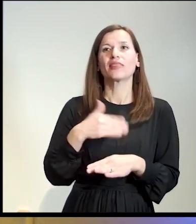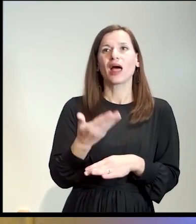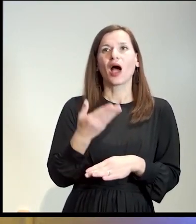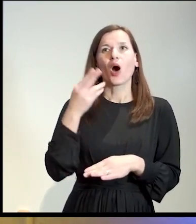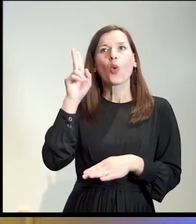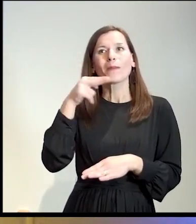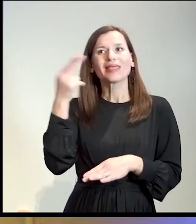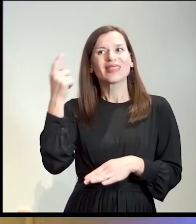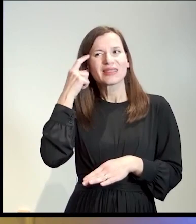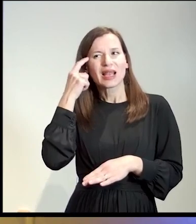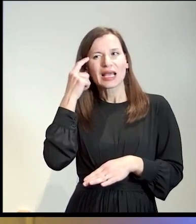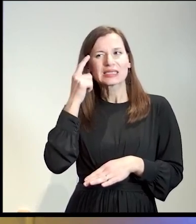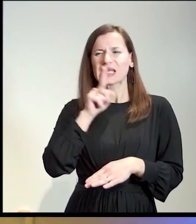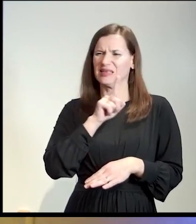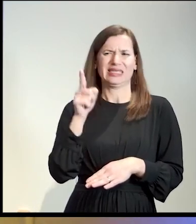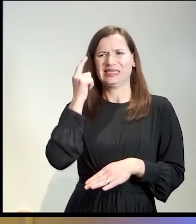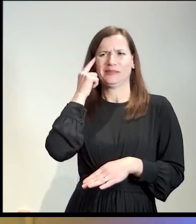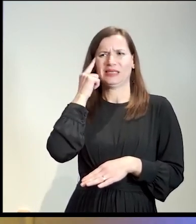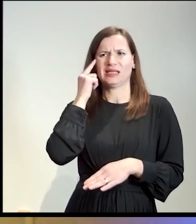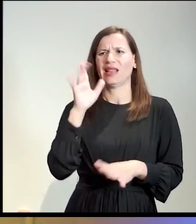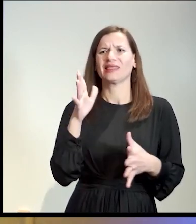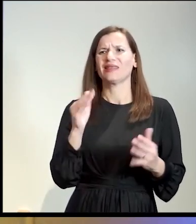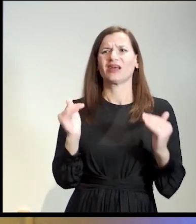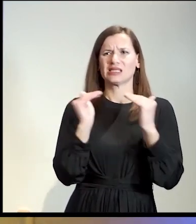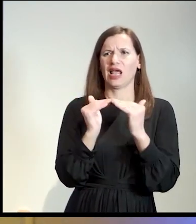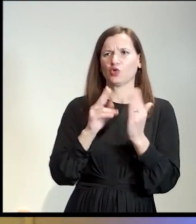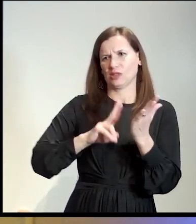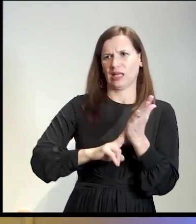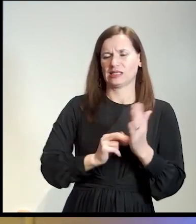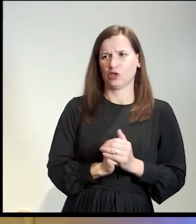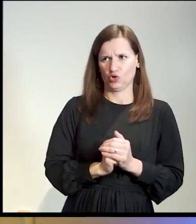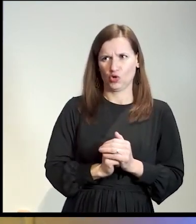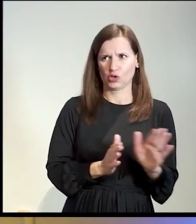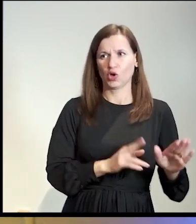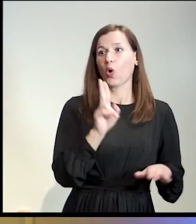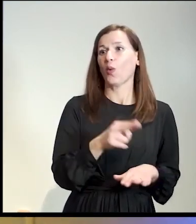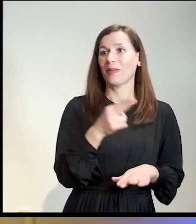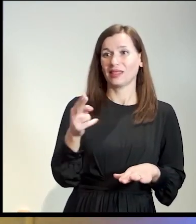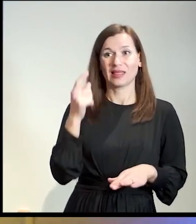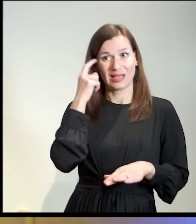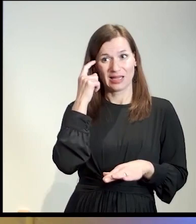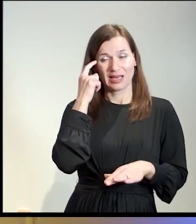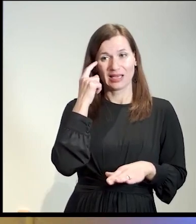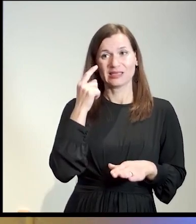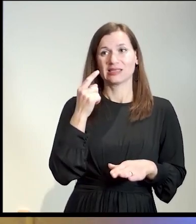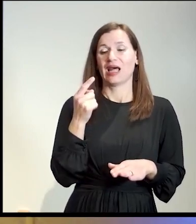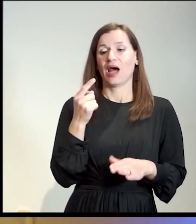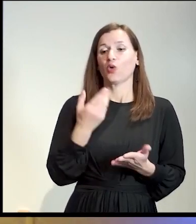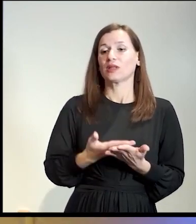je nesmiselen, ni v skladu z resničnostjo. Umetna inteligenca tak isto delno utemeljuje